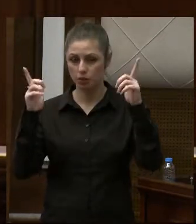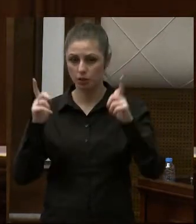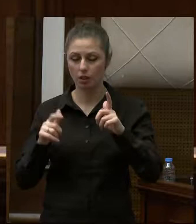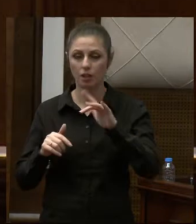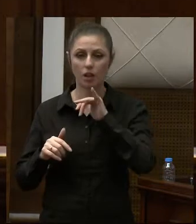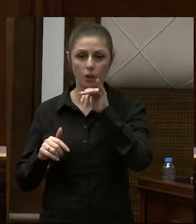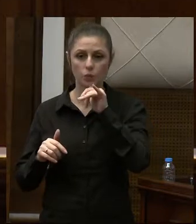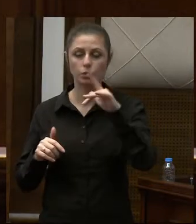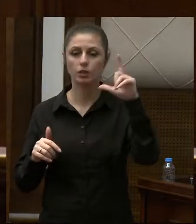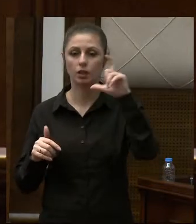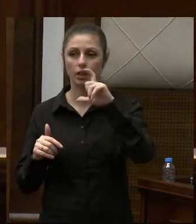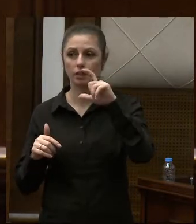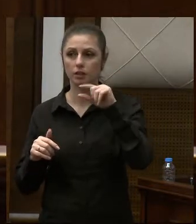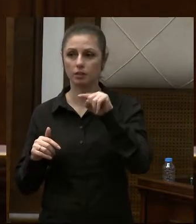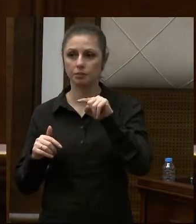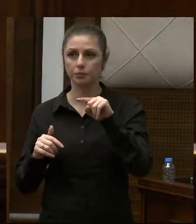Ağustos ayında